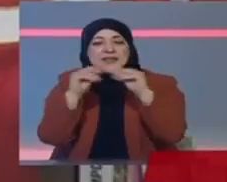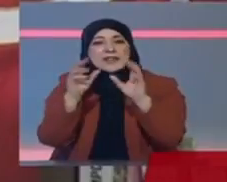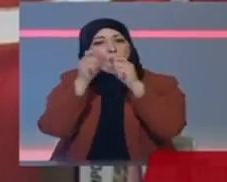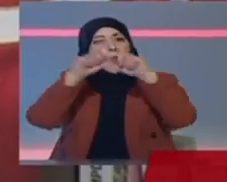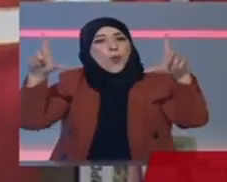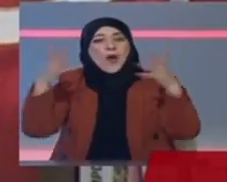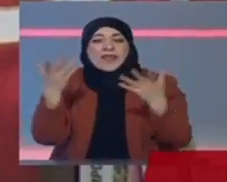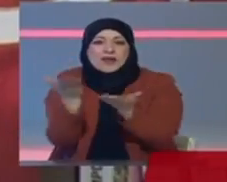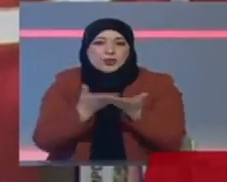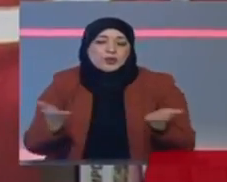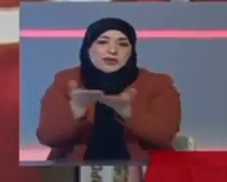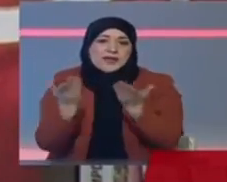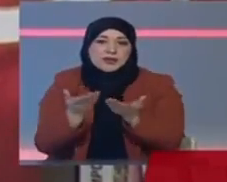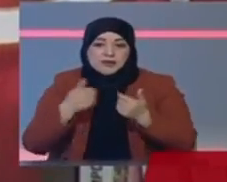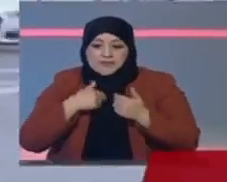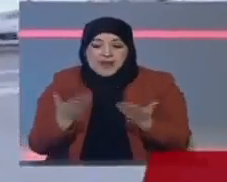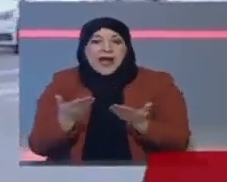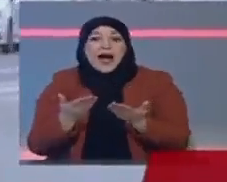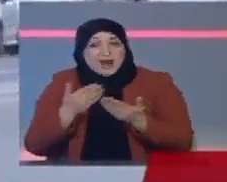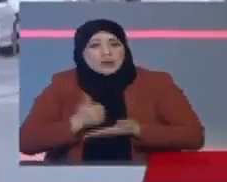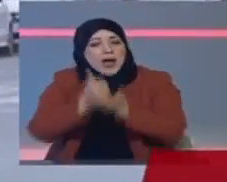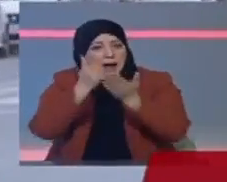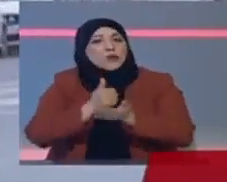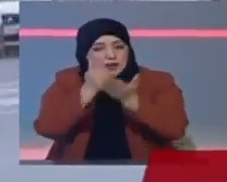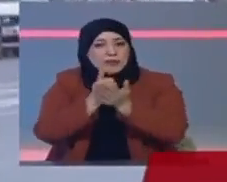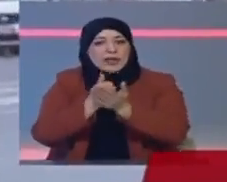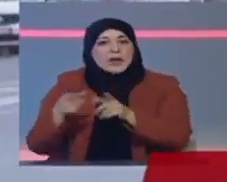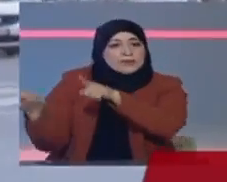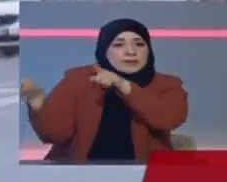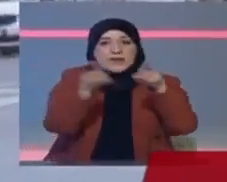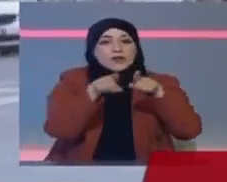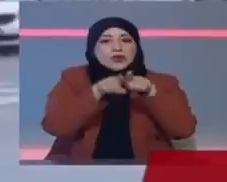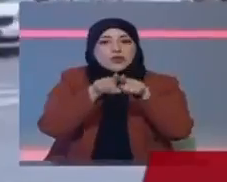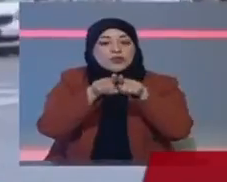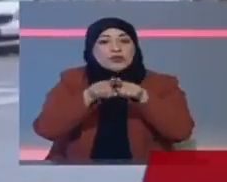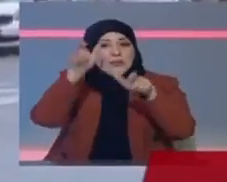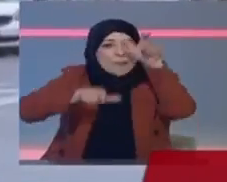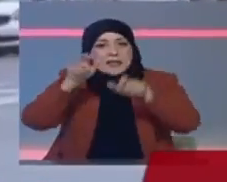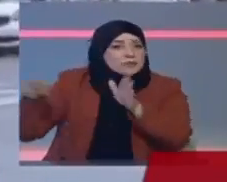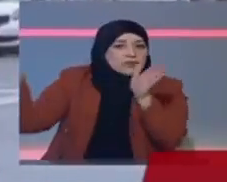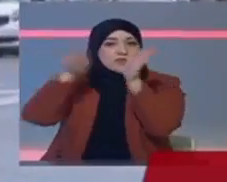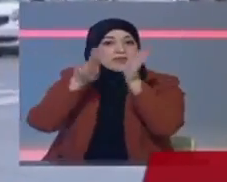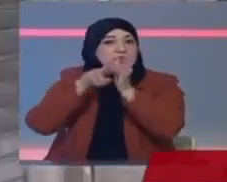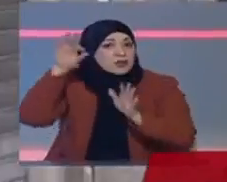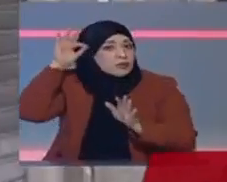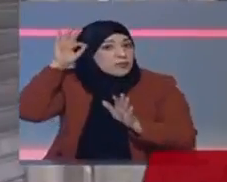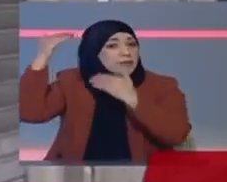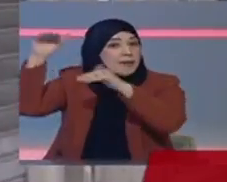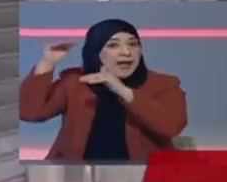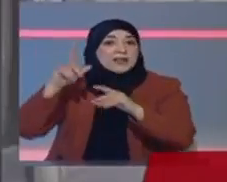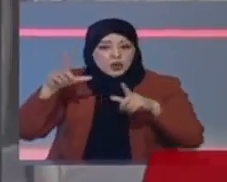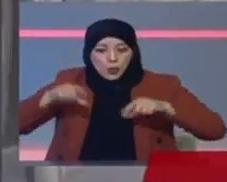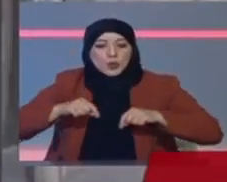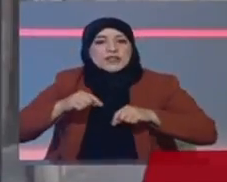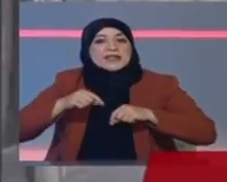اه نحن لا نتاخر بالتوازي مع السعي لاجراء التونسيين على يقين بالخارج تسعى الوزاره ب